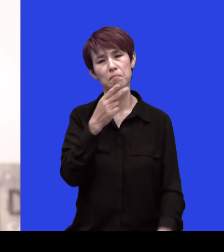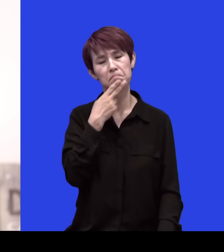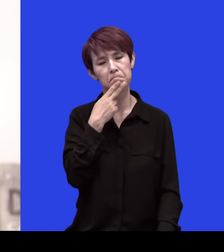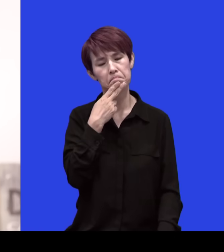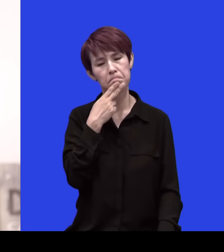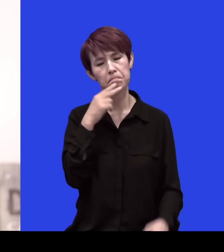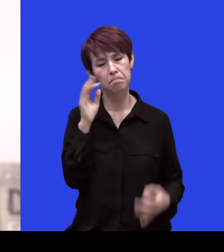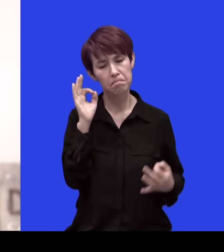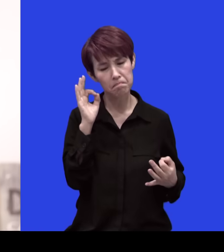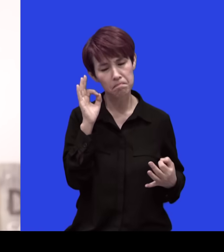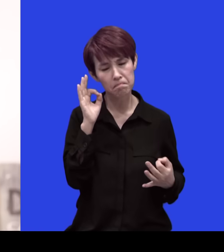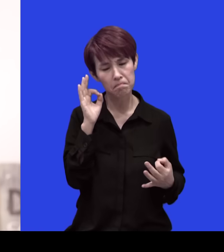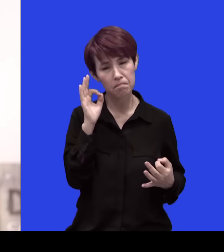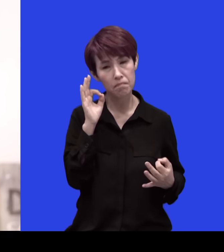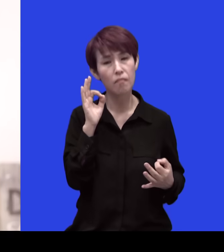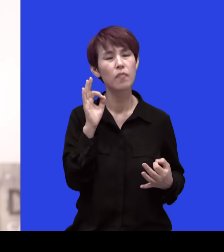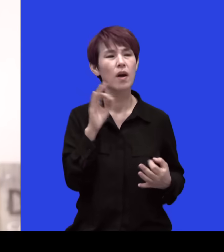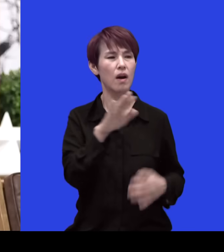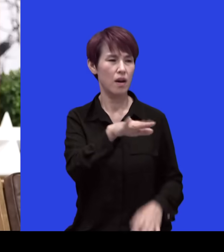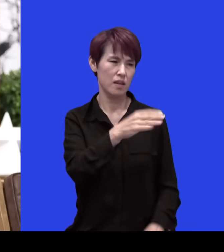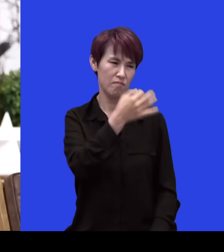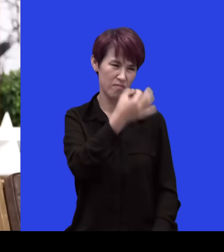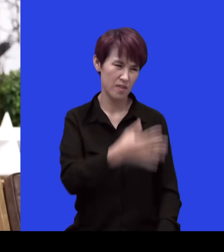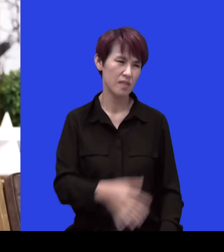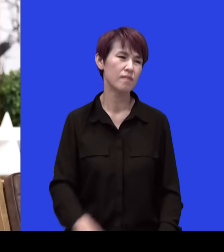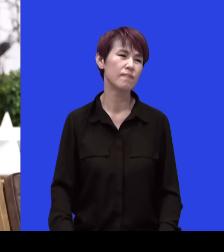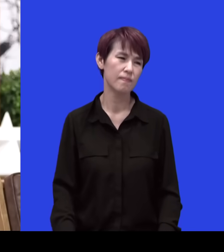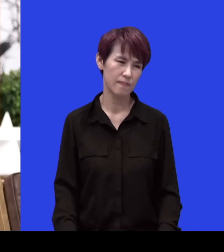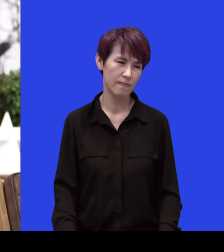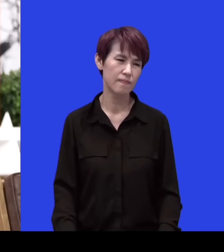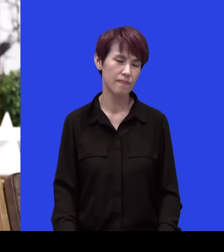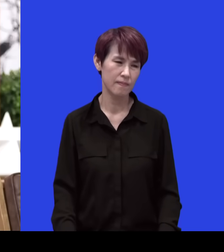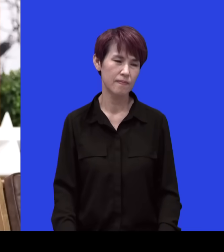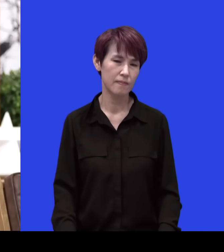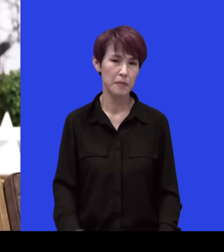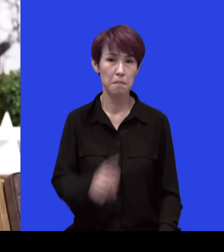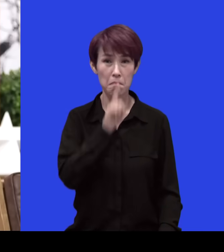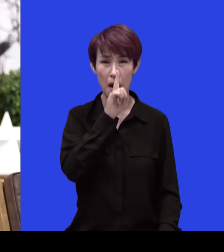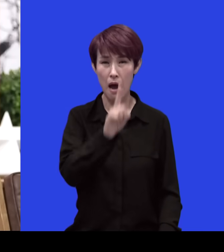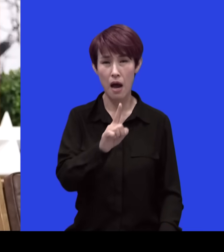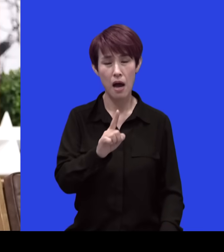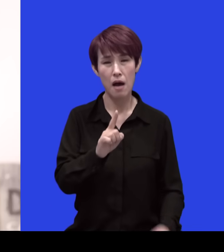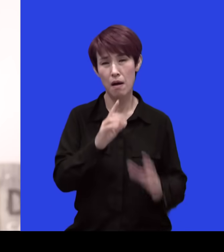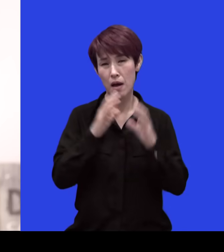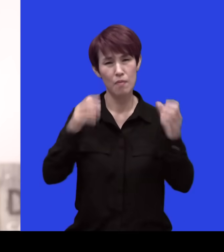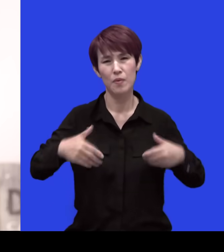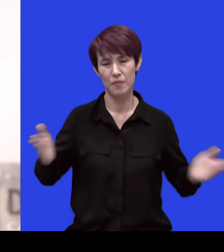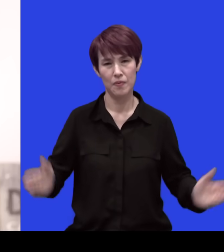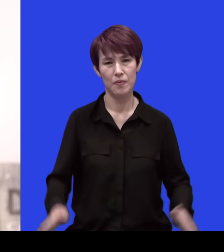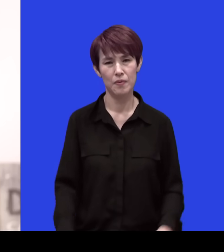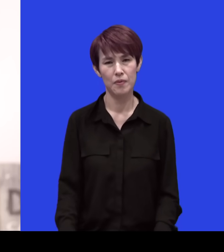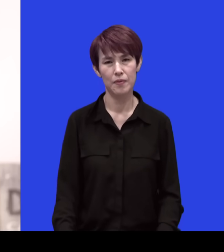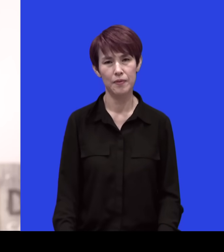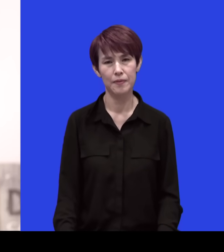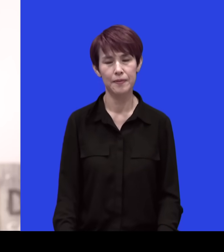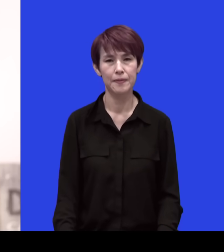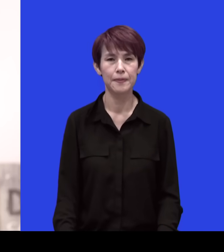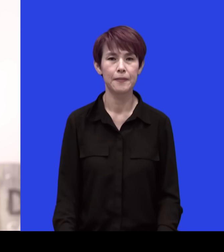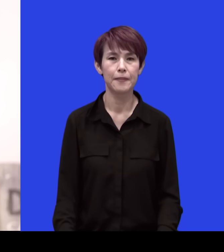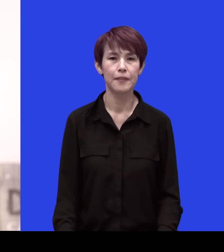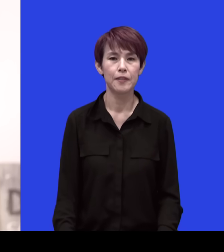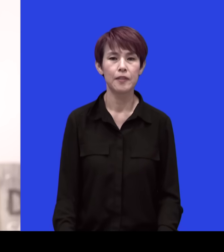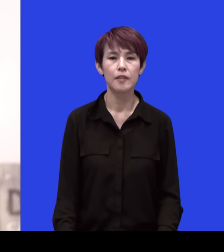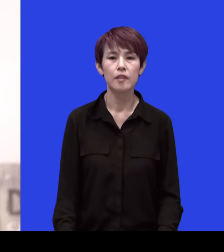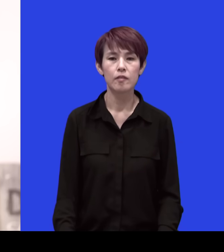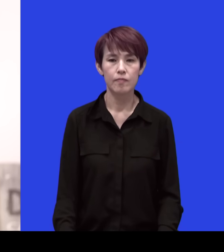네. 힘들지. 얼마나 힘드니. 공감이 되는 거죠. 말 안 해도. 그렇지. 맞아요. 그렇게